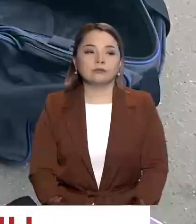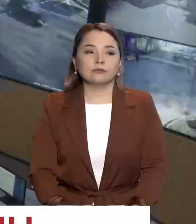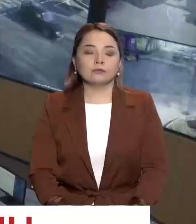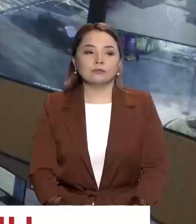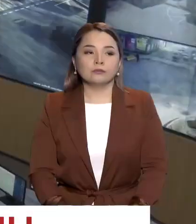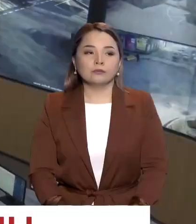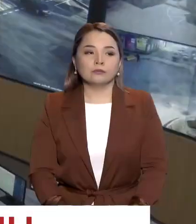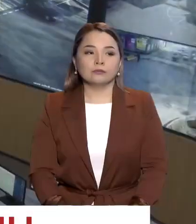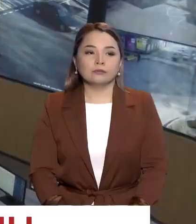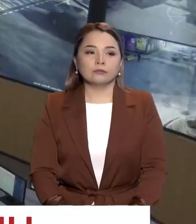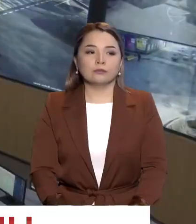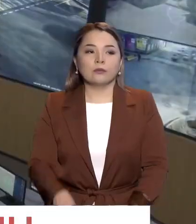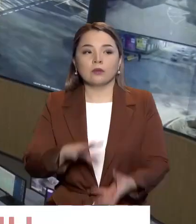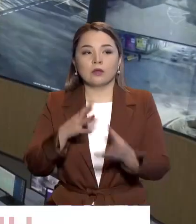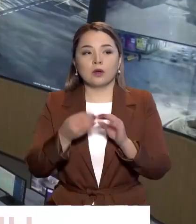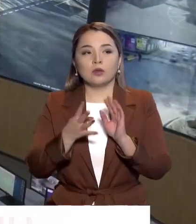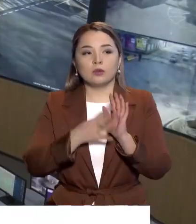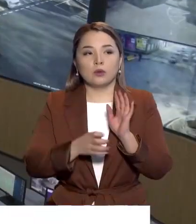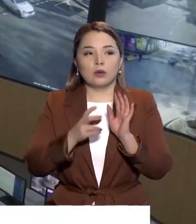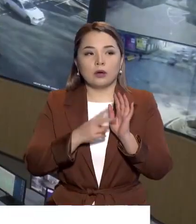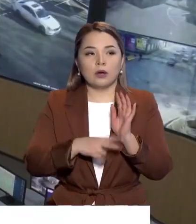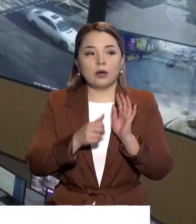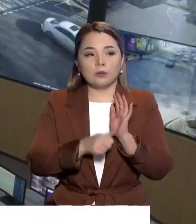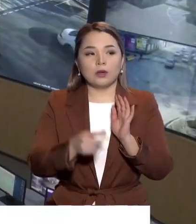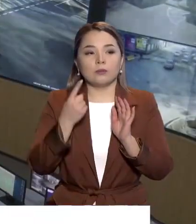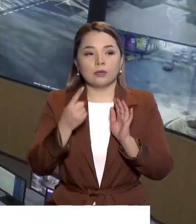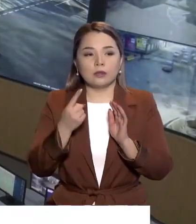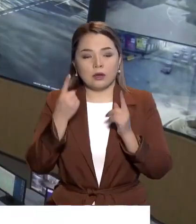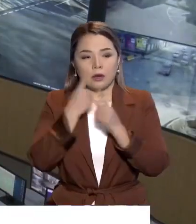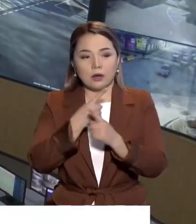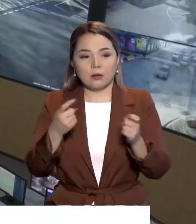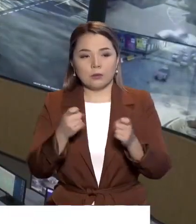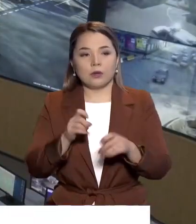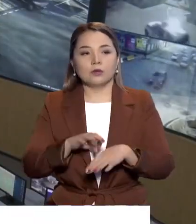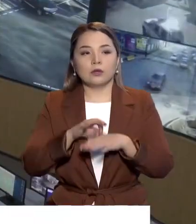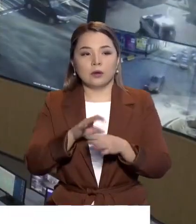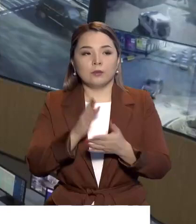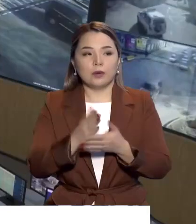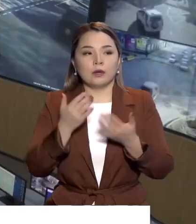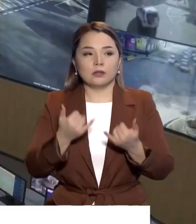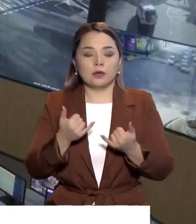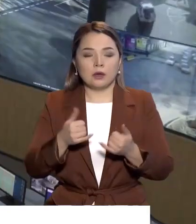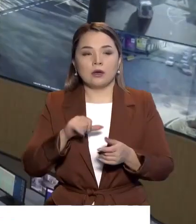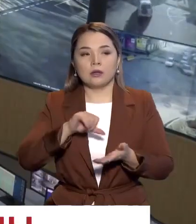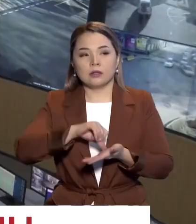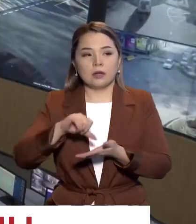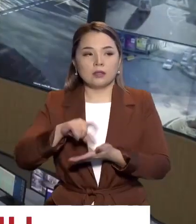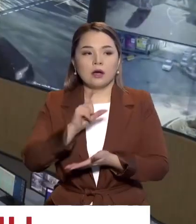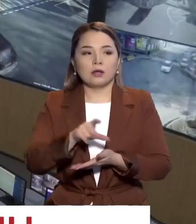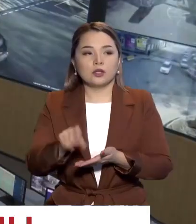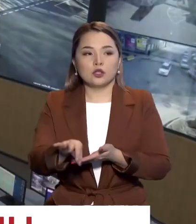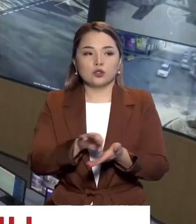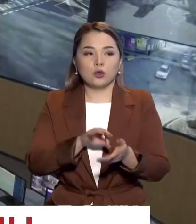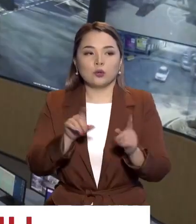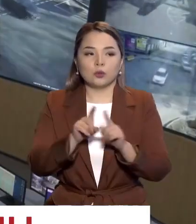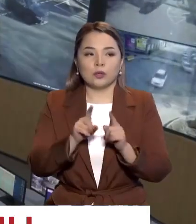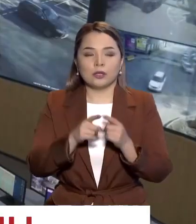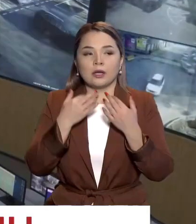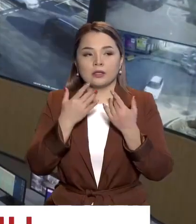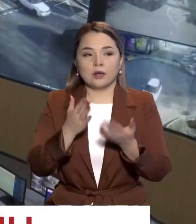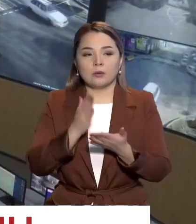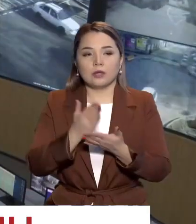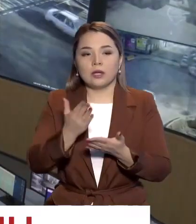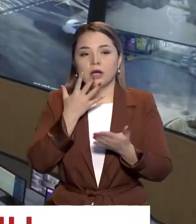102 пультіне небәрі 961 хабарлама келіп түсті. Комендатураның қол центріне азаматтардан жедел әрекет етуді талап